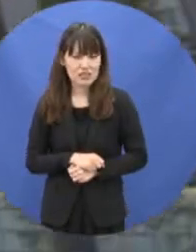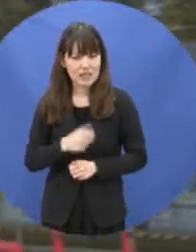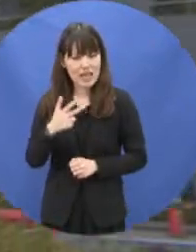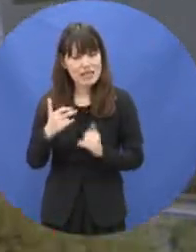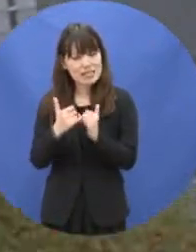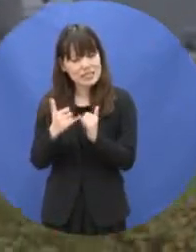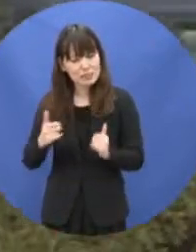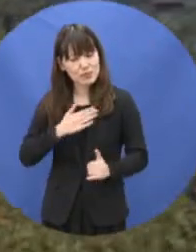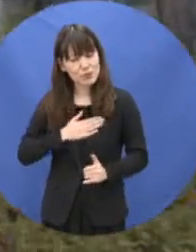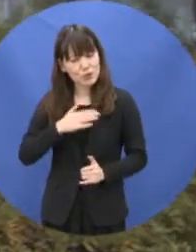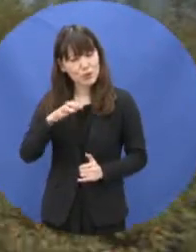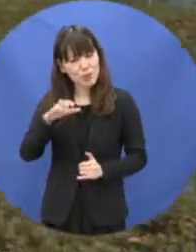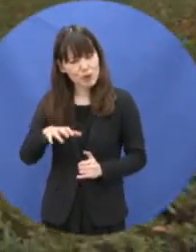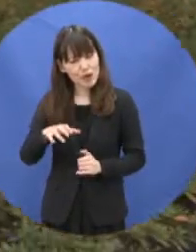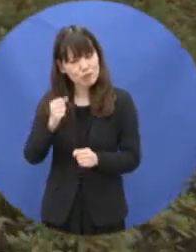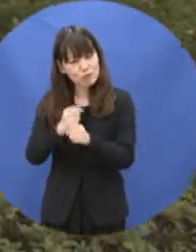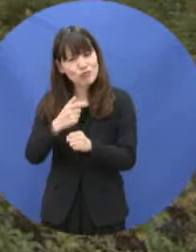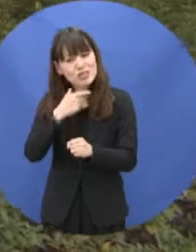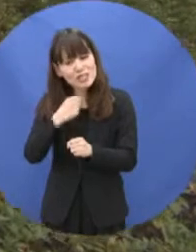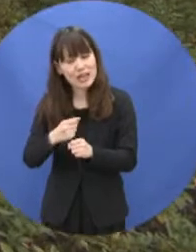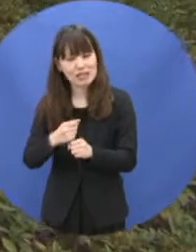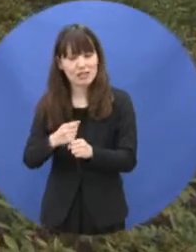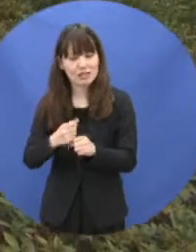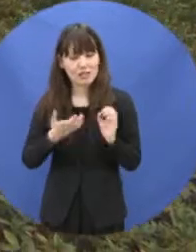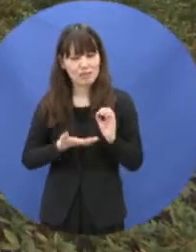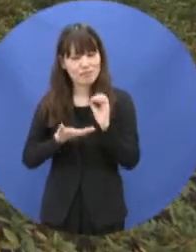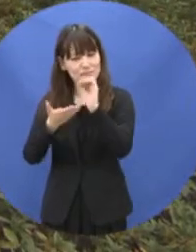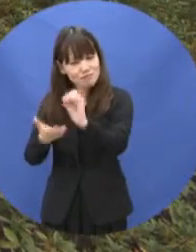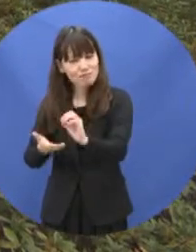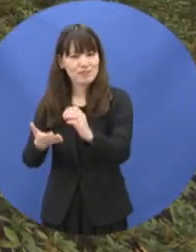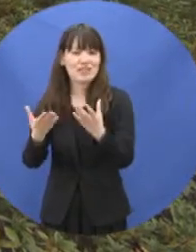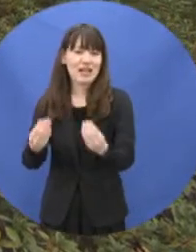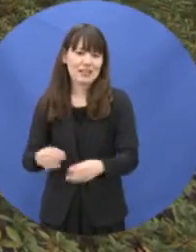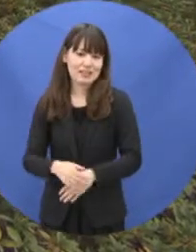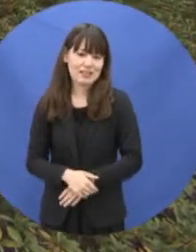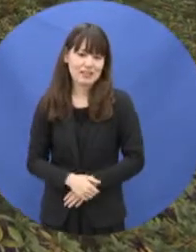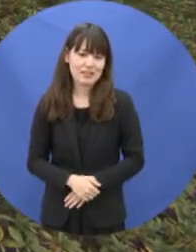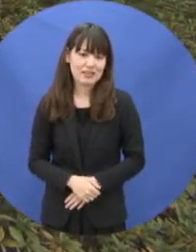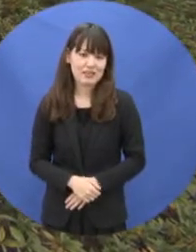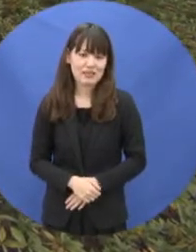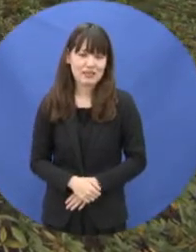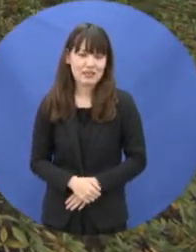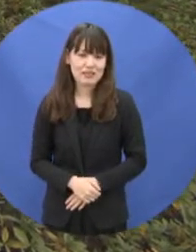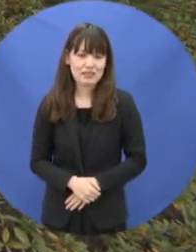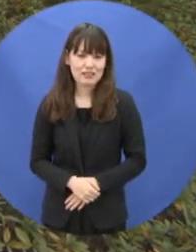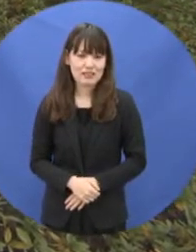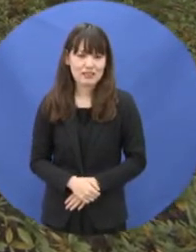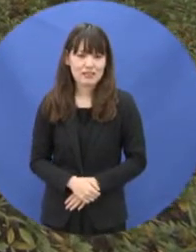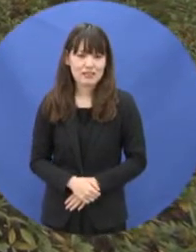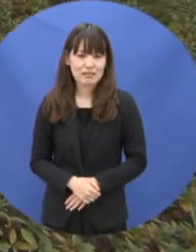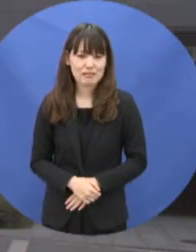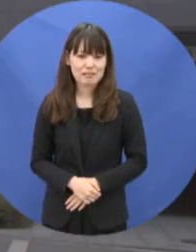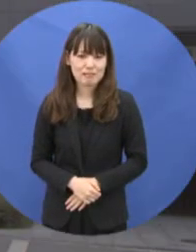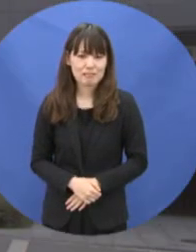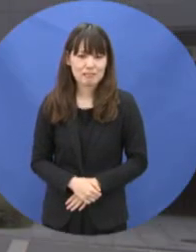の憩いの場にしたいということで、こちらにまた再移転をしたんですね。 なるほど。